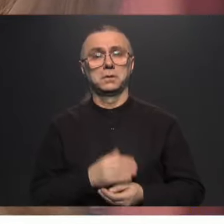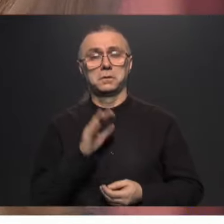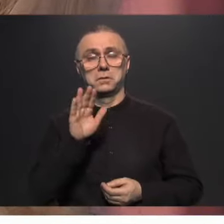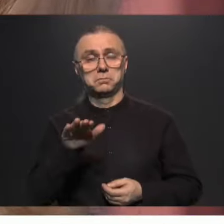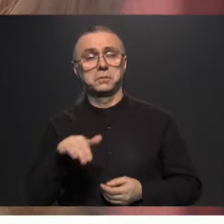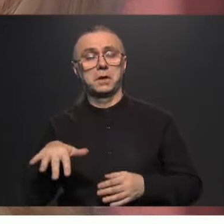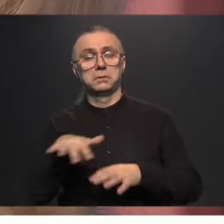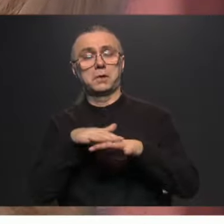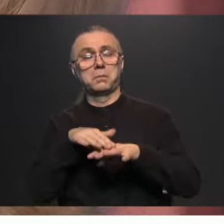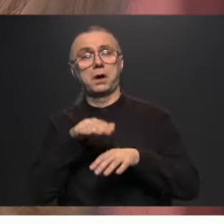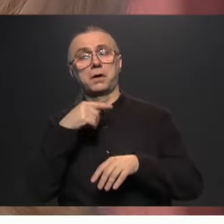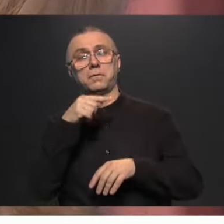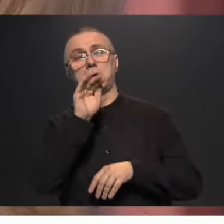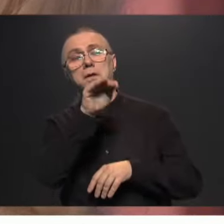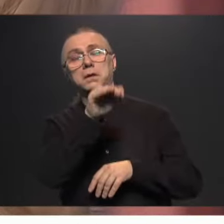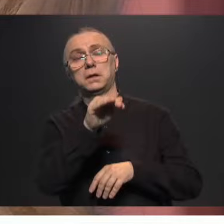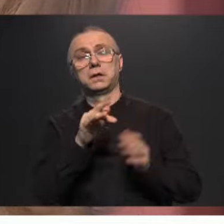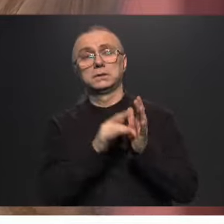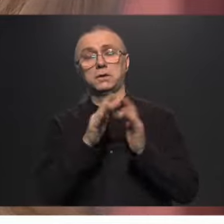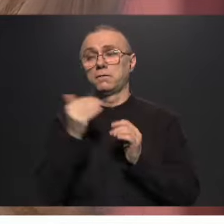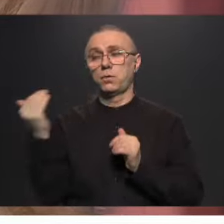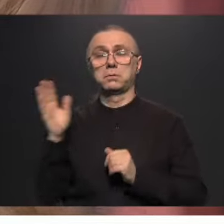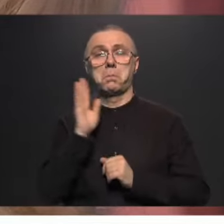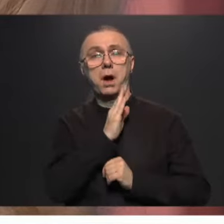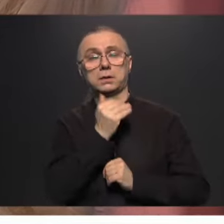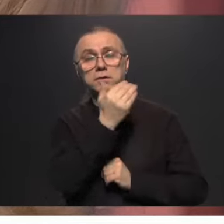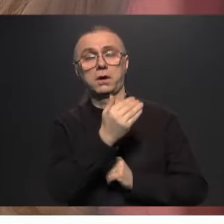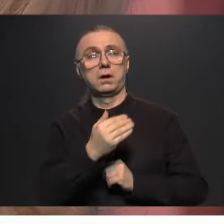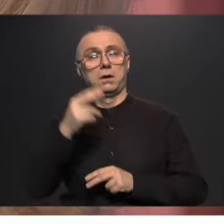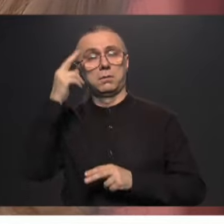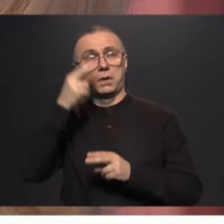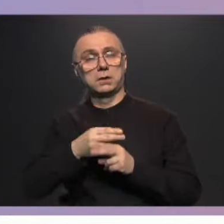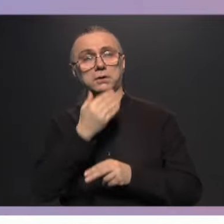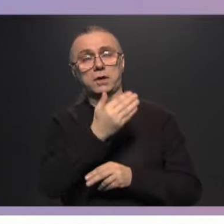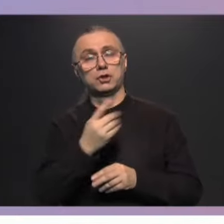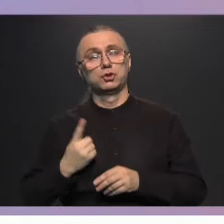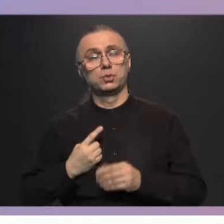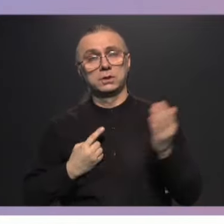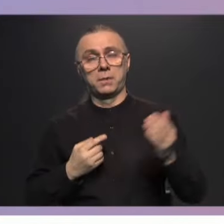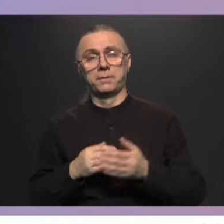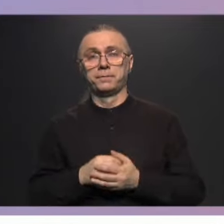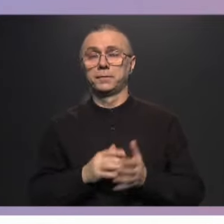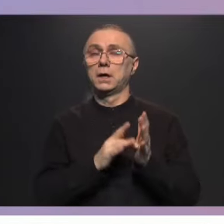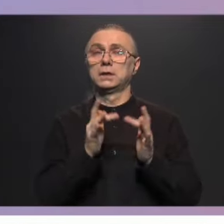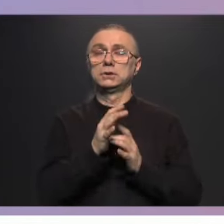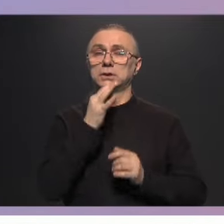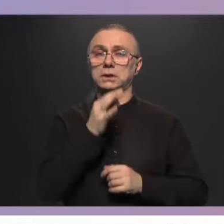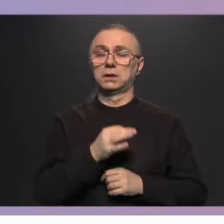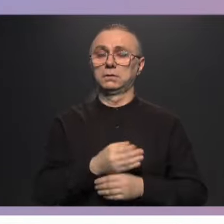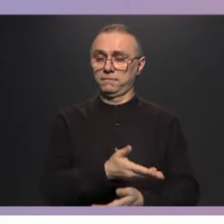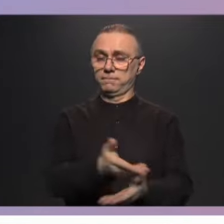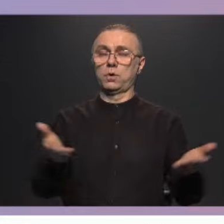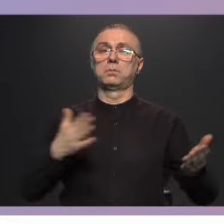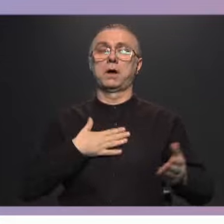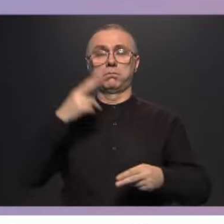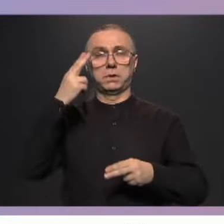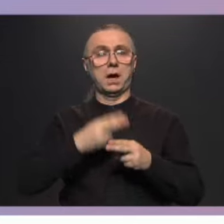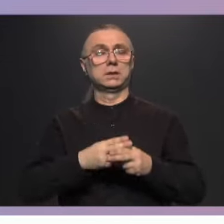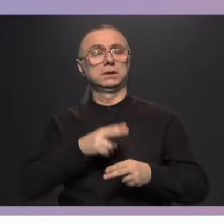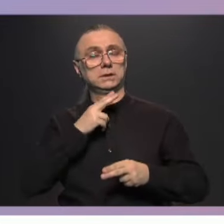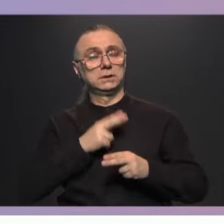и братья твои, единокровные, ждут тебя снаружи». Он сказал, что вот мои братья и вот моя мать, те,